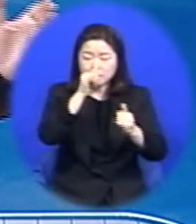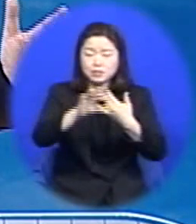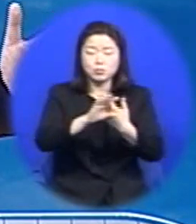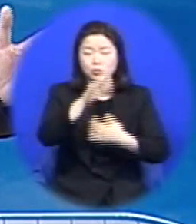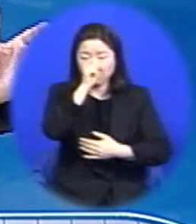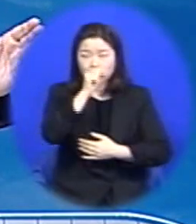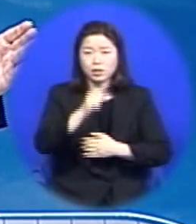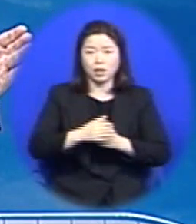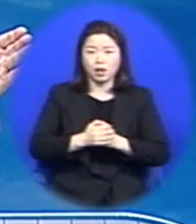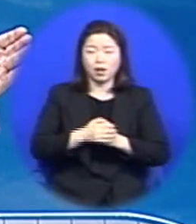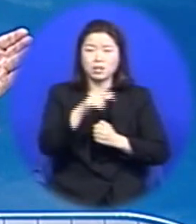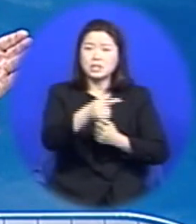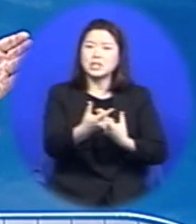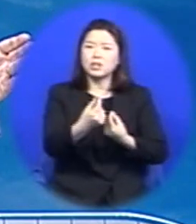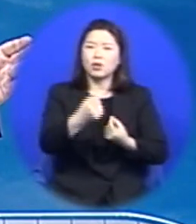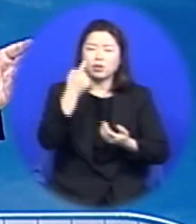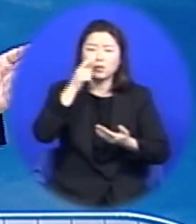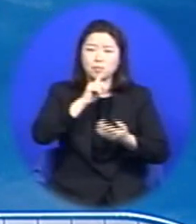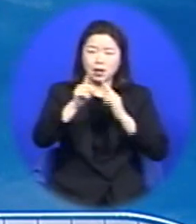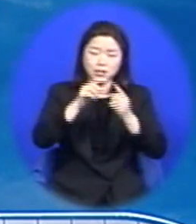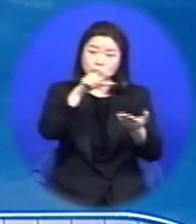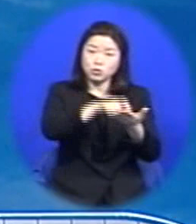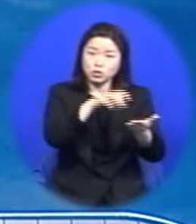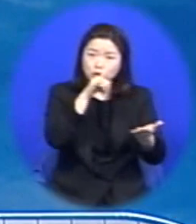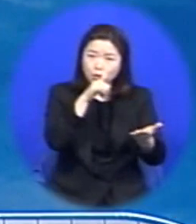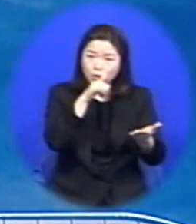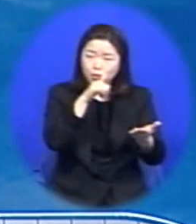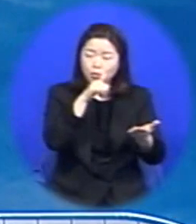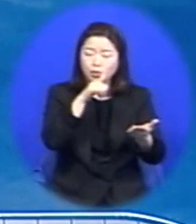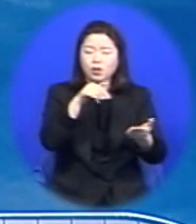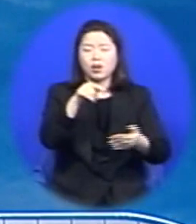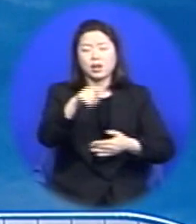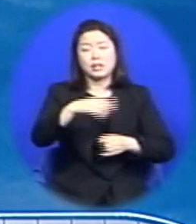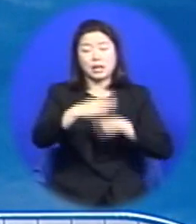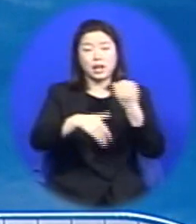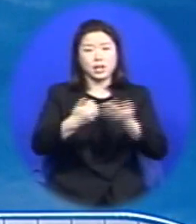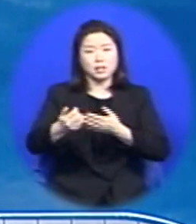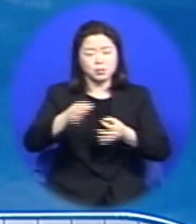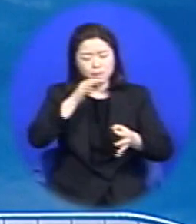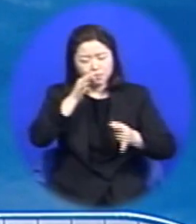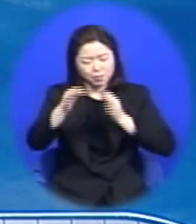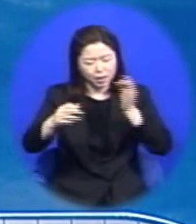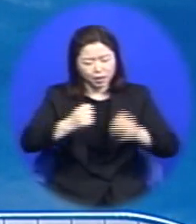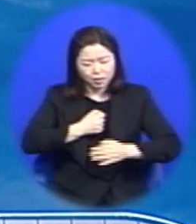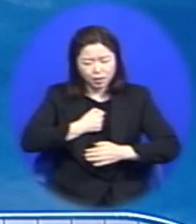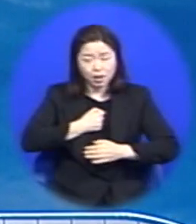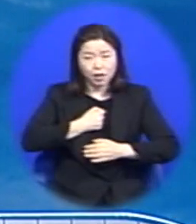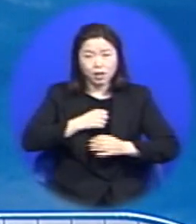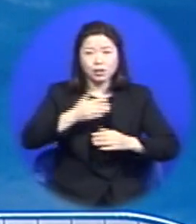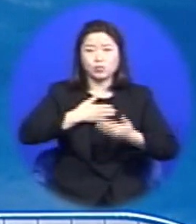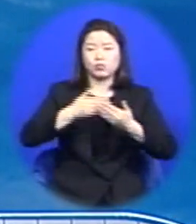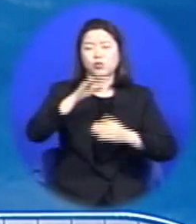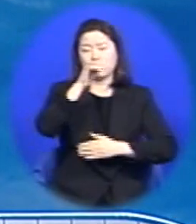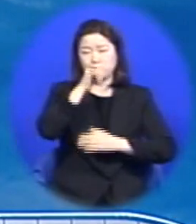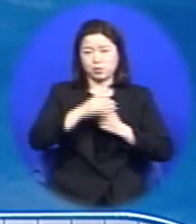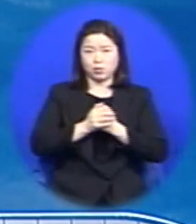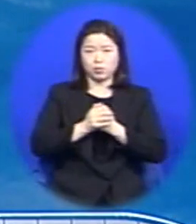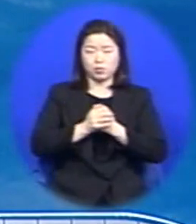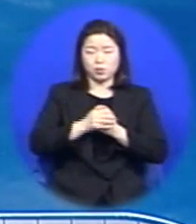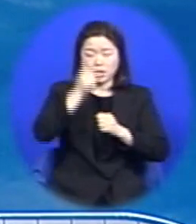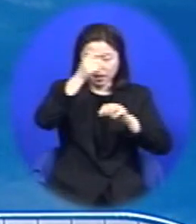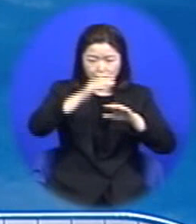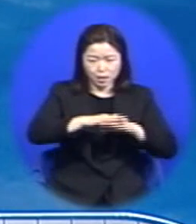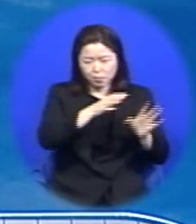지금 한국 교회 안에 하나님께서 이렇게 탄식하지는 않을까 하는 두려움이 있습니다. 예배는